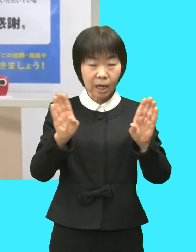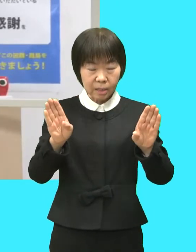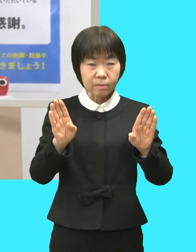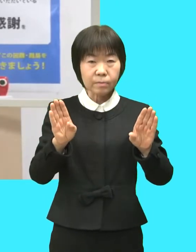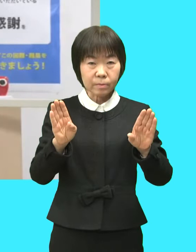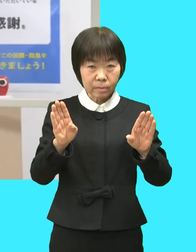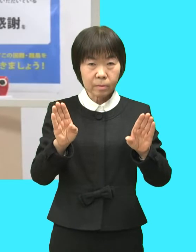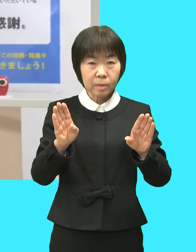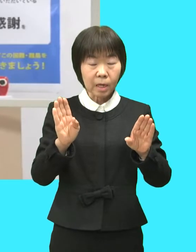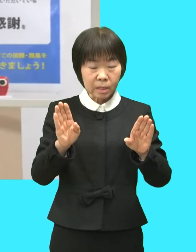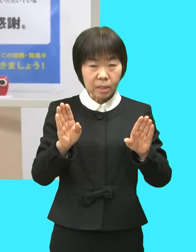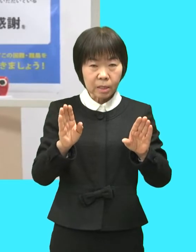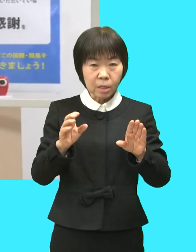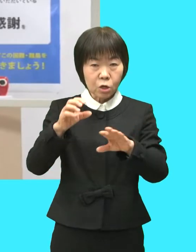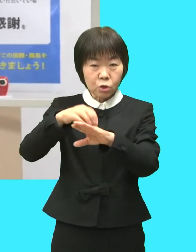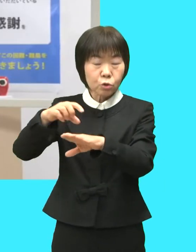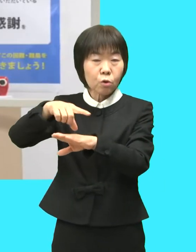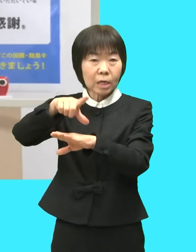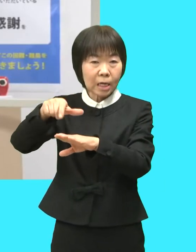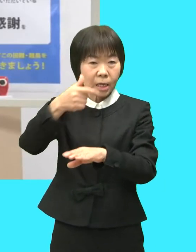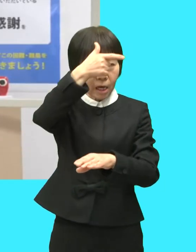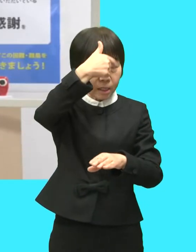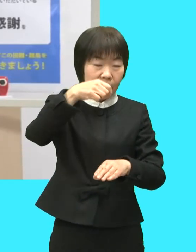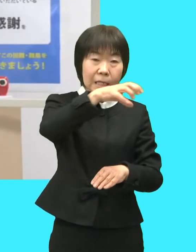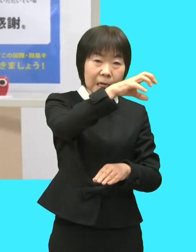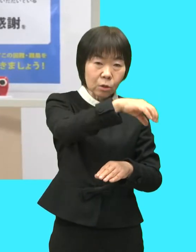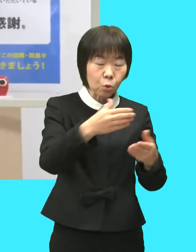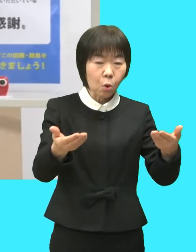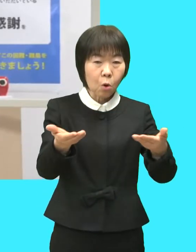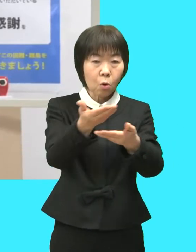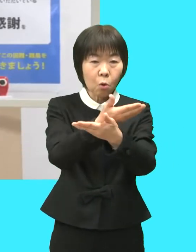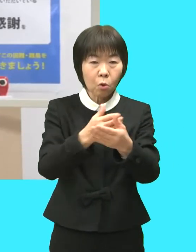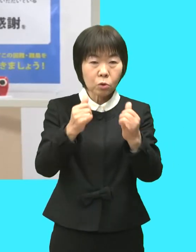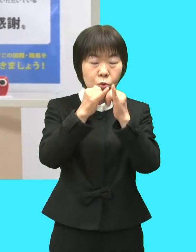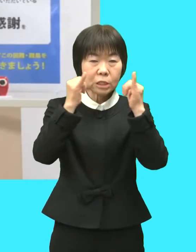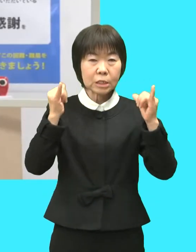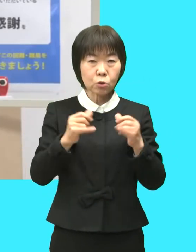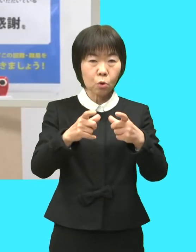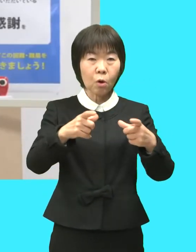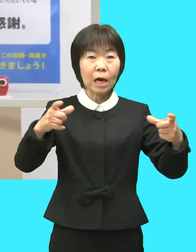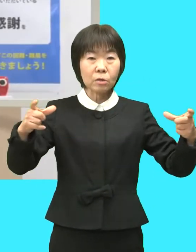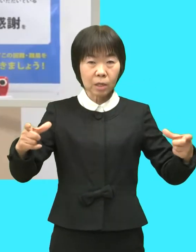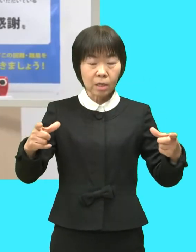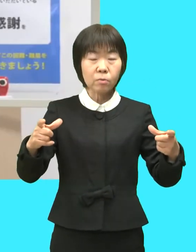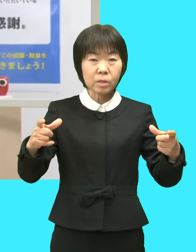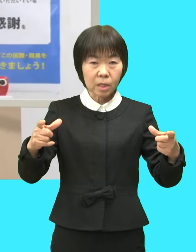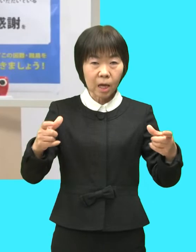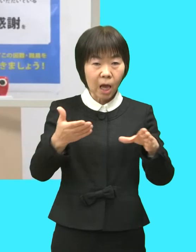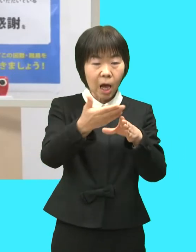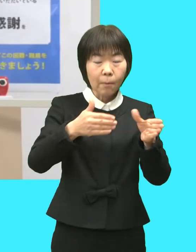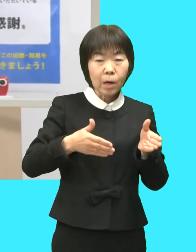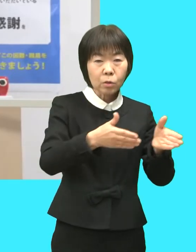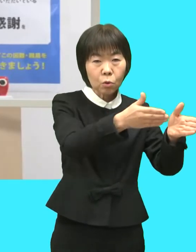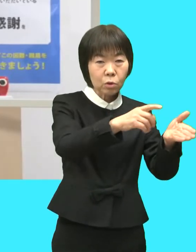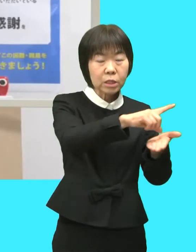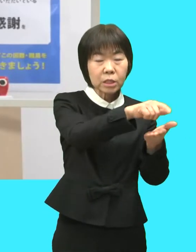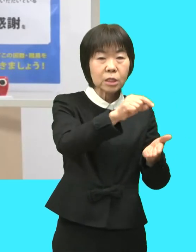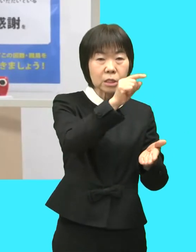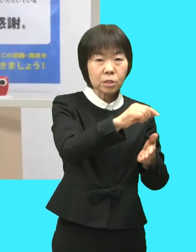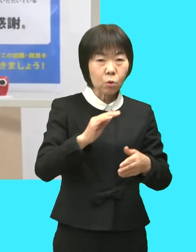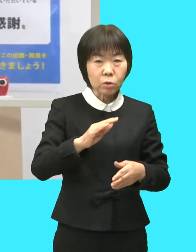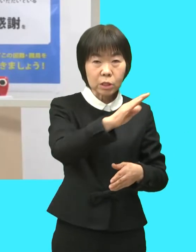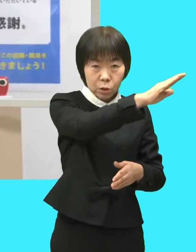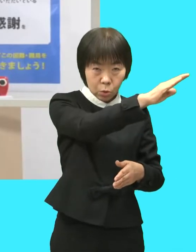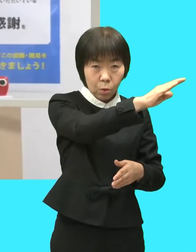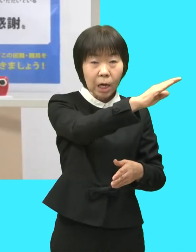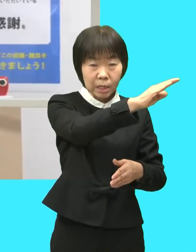から首都圏や仙台との交流人口の拡大などを通じて浜通り地域の振興を図